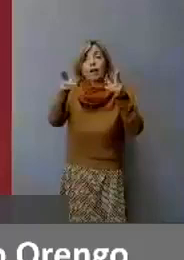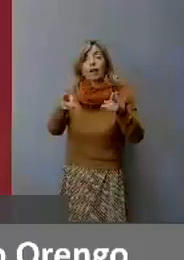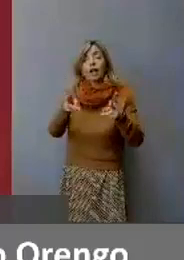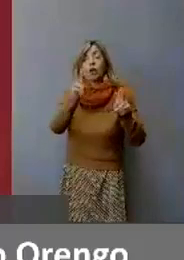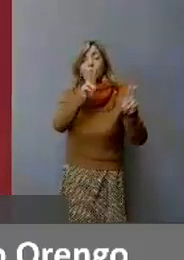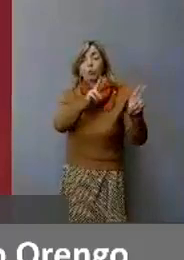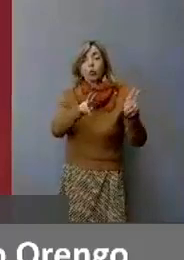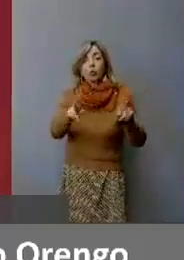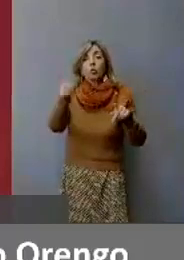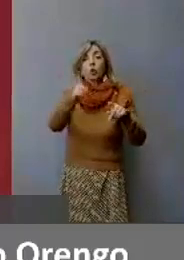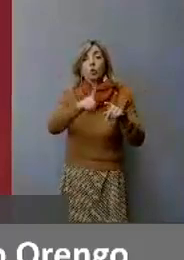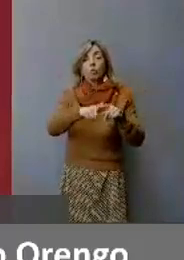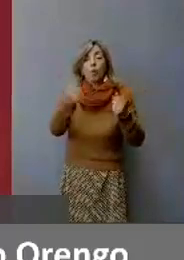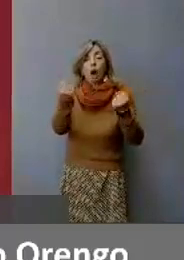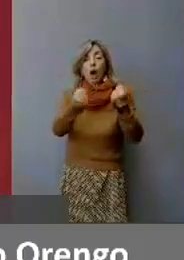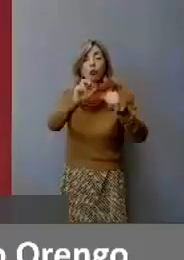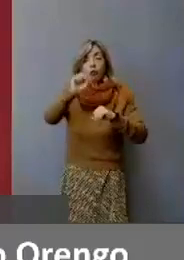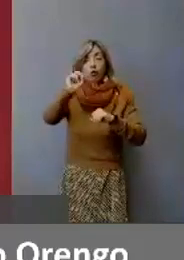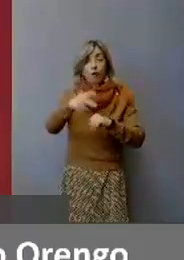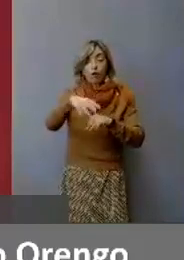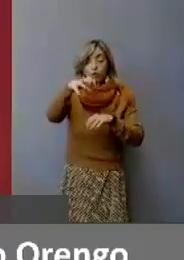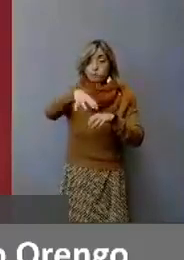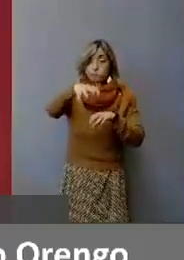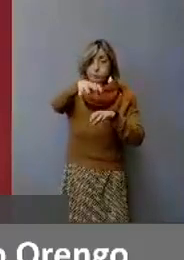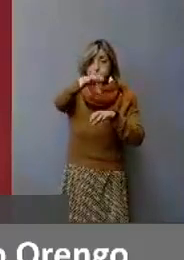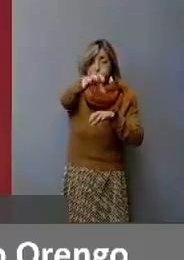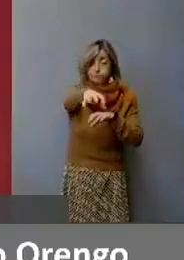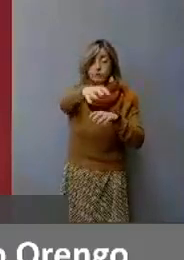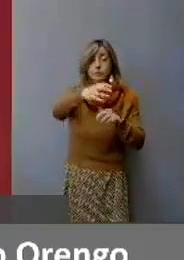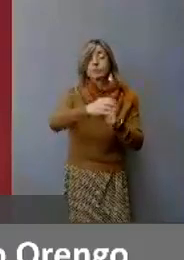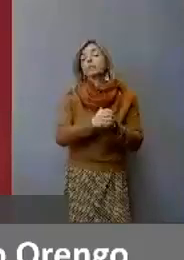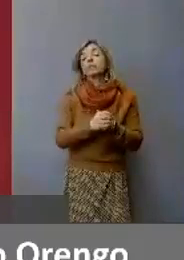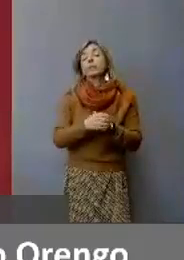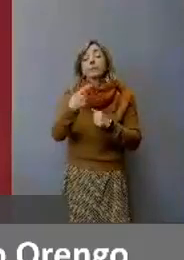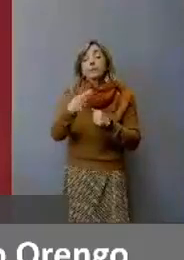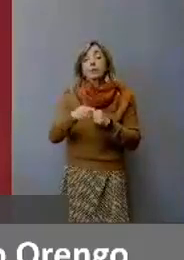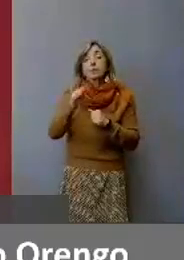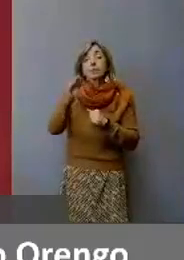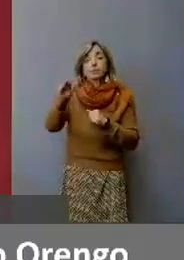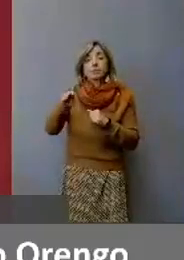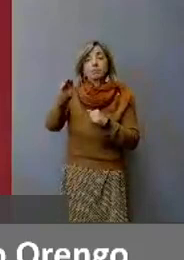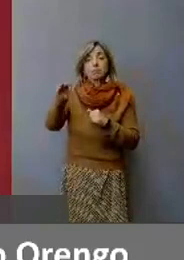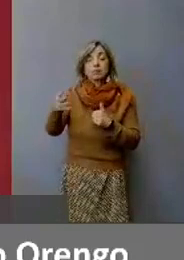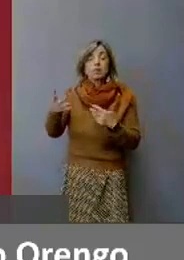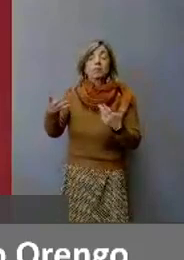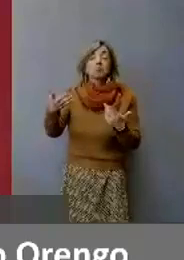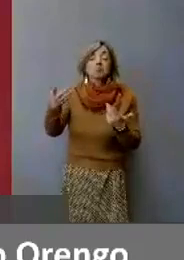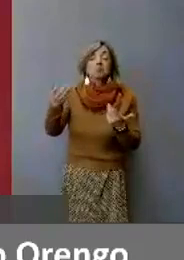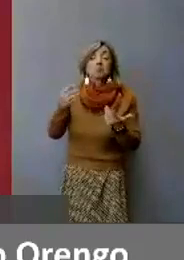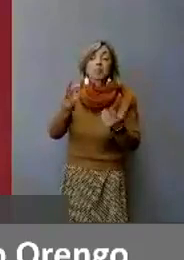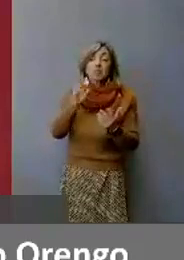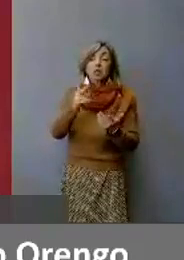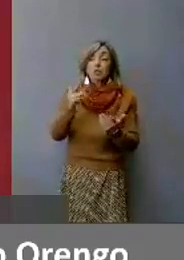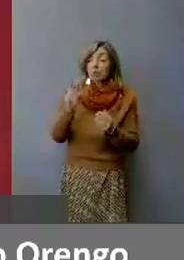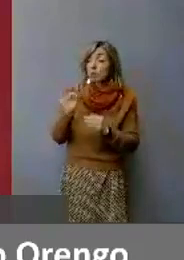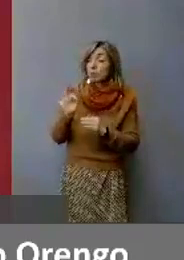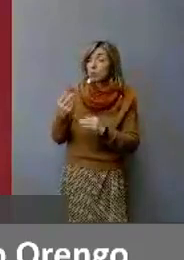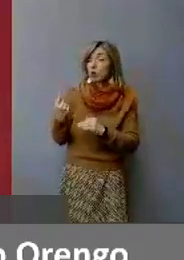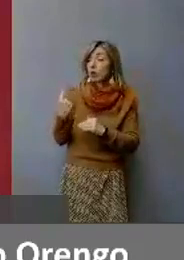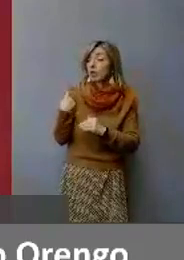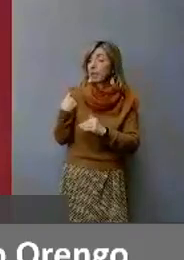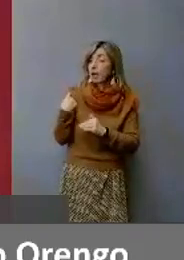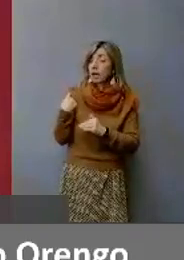gli autovelox e quindi chiedo a fronte anche di fekini usa apparse proprio giusto proprio ieri sui